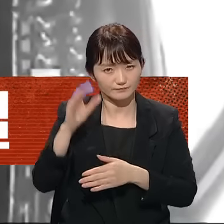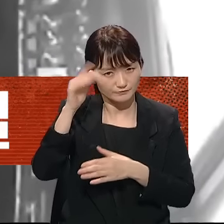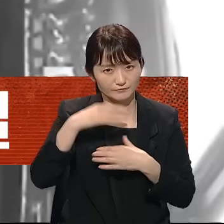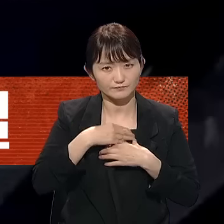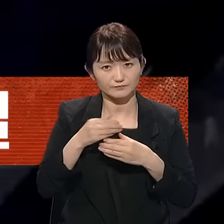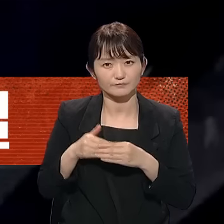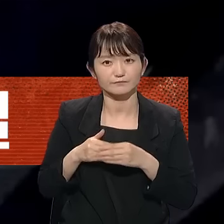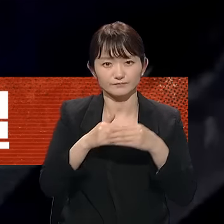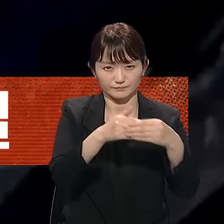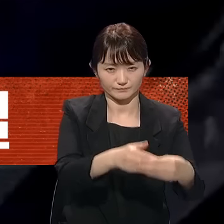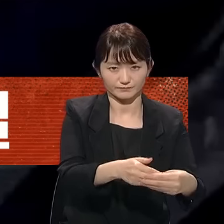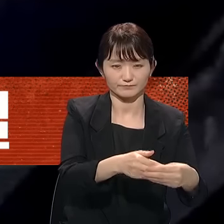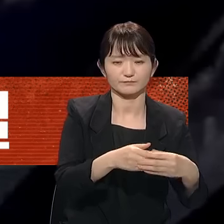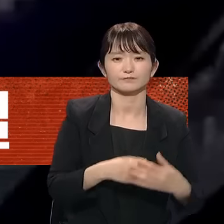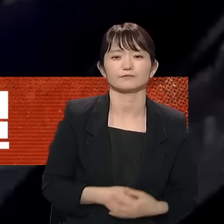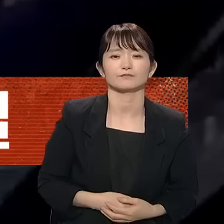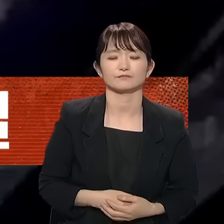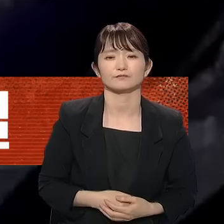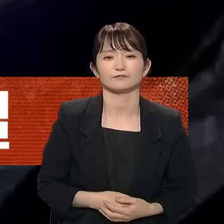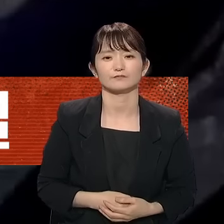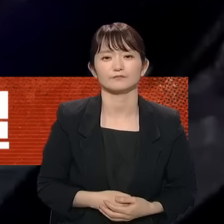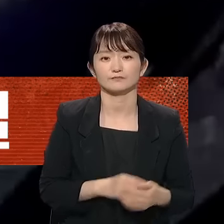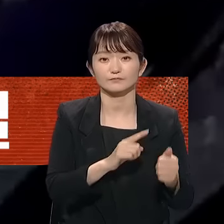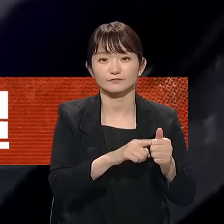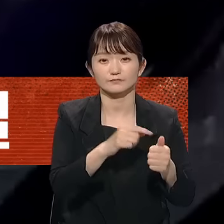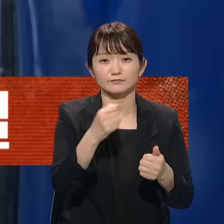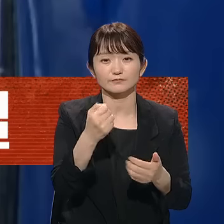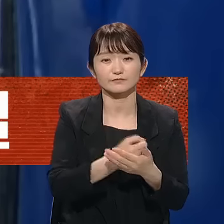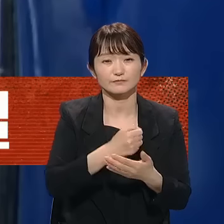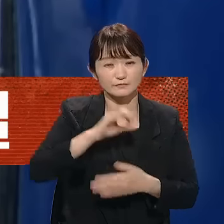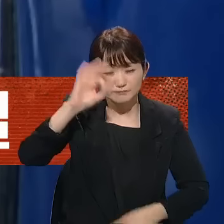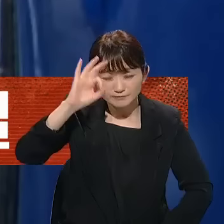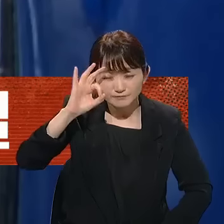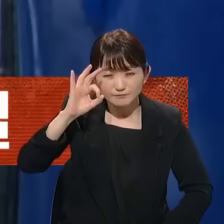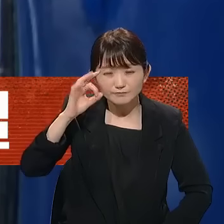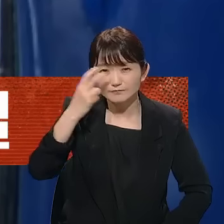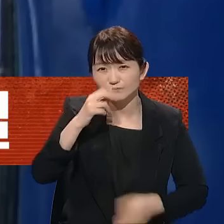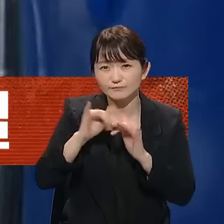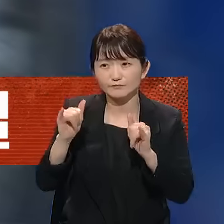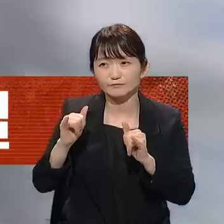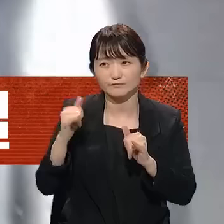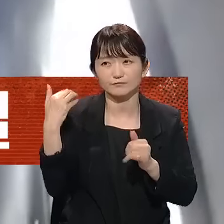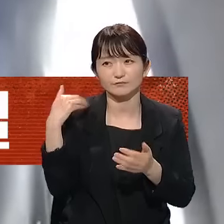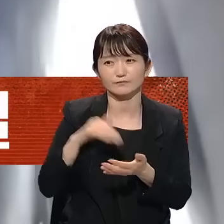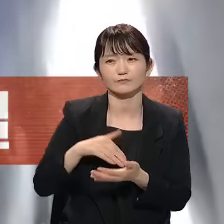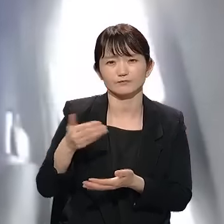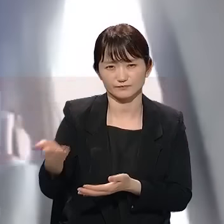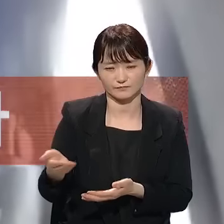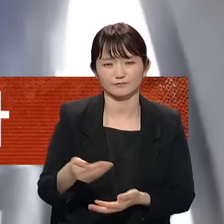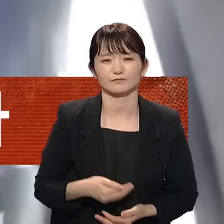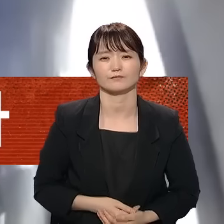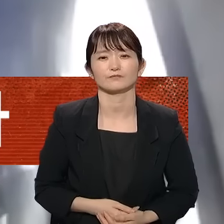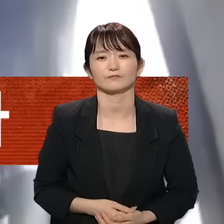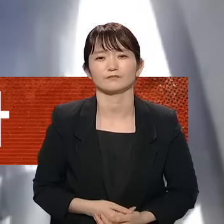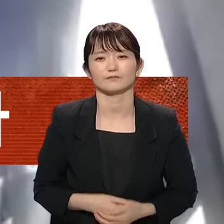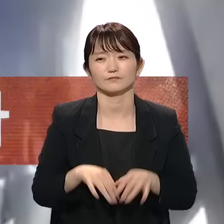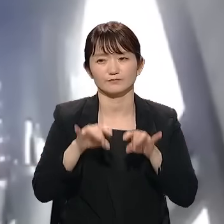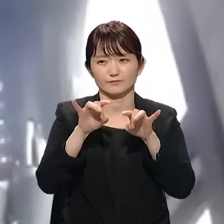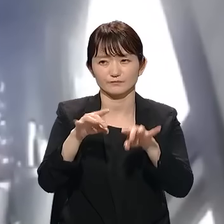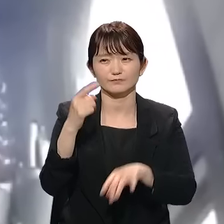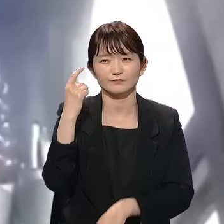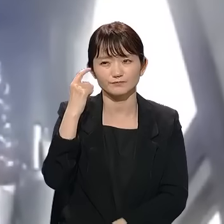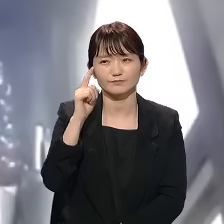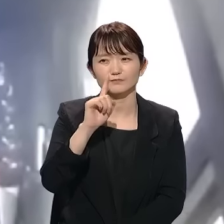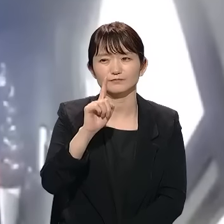안전하게 데려가서 보호했습니다. 다행히도 녀석을 애타게 찾고 있었던 보호자의 품으로 무사히 돌아갔다고 합니다. 호주로 가보시죠.